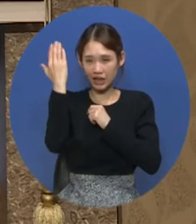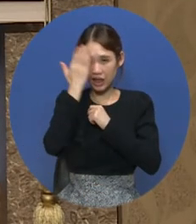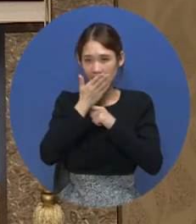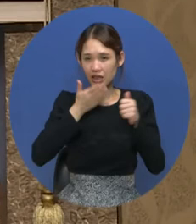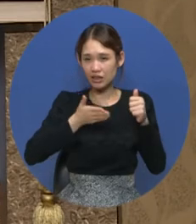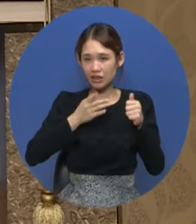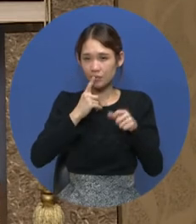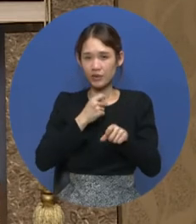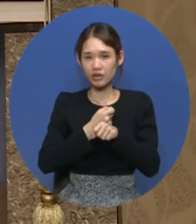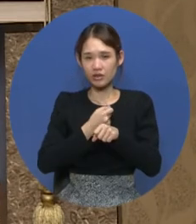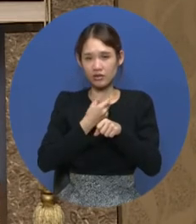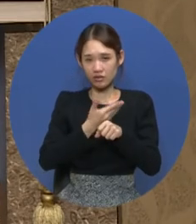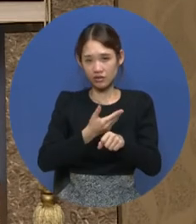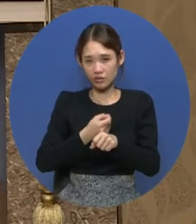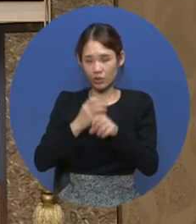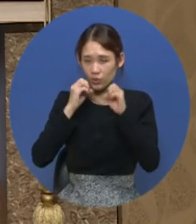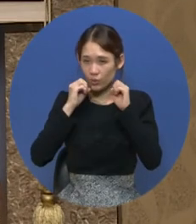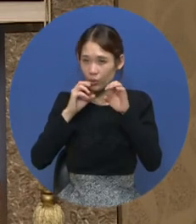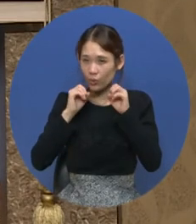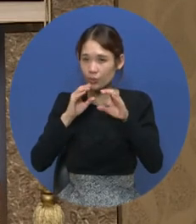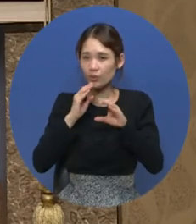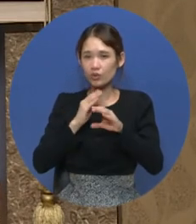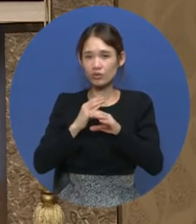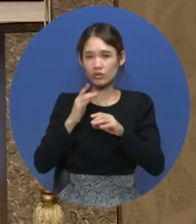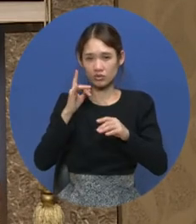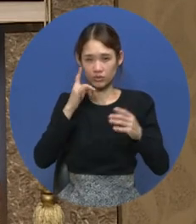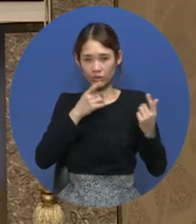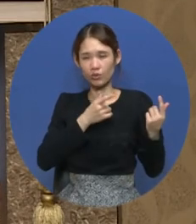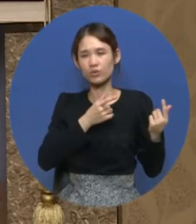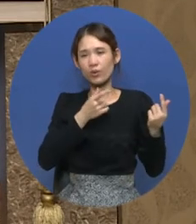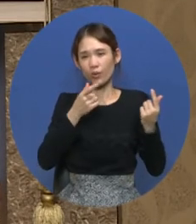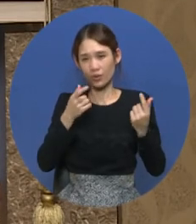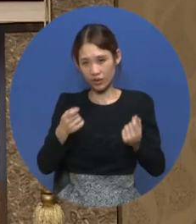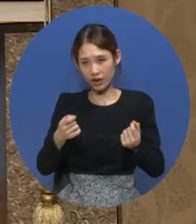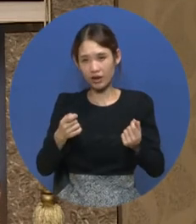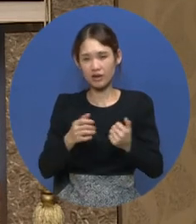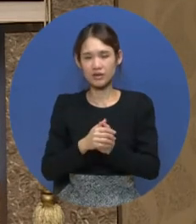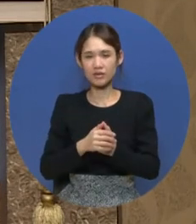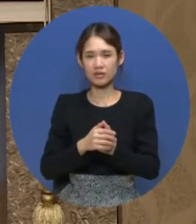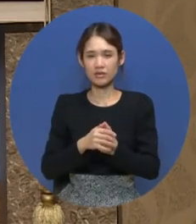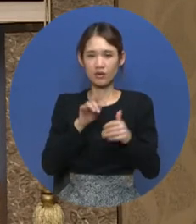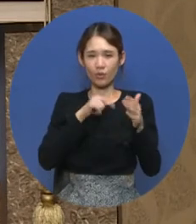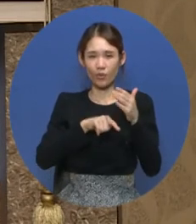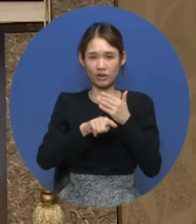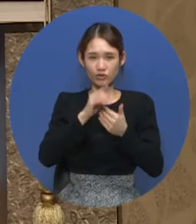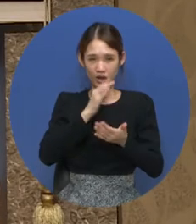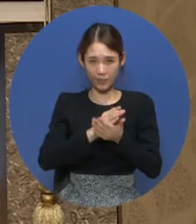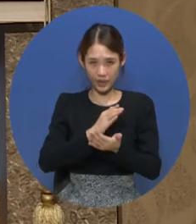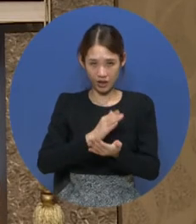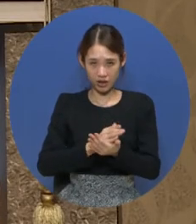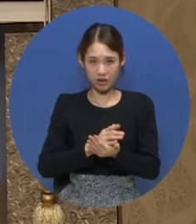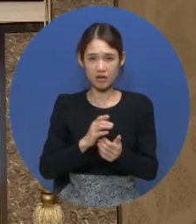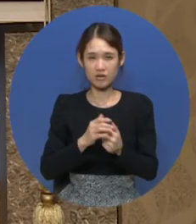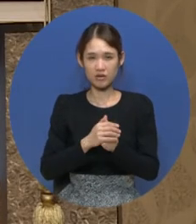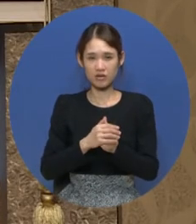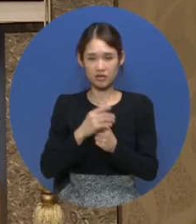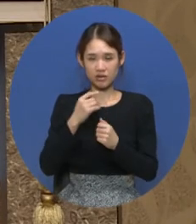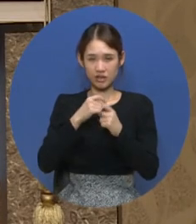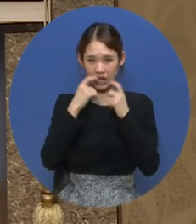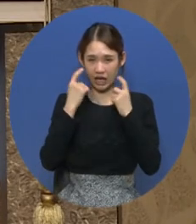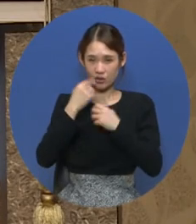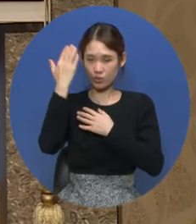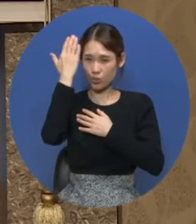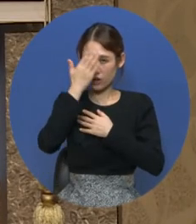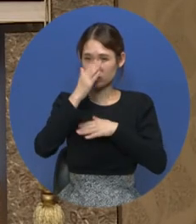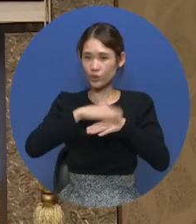이런 것에 대한 부분 많이 홍보를 하고 있잖아요 동일합니다 저희는 제 외출을 자제하고 그런 위생 개인 위생에